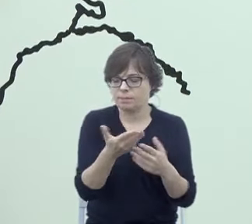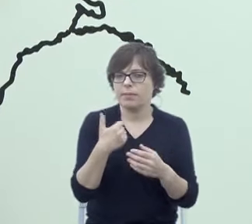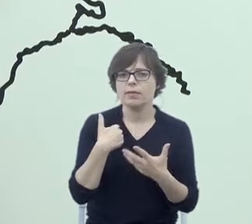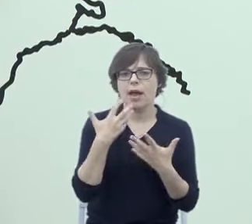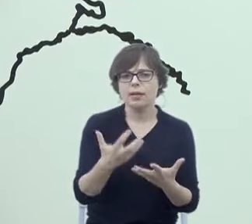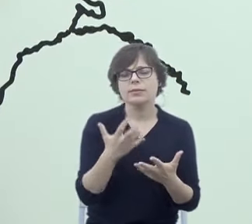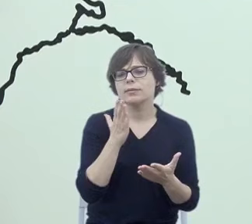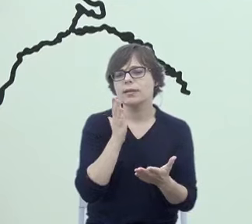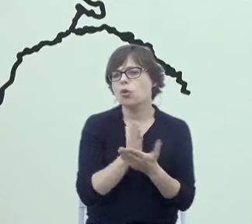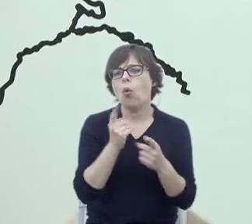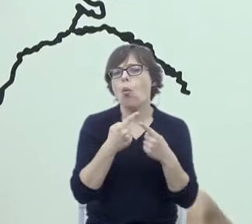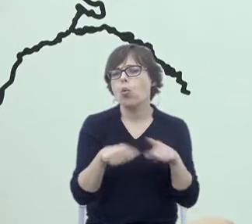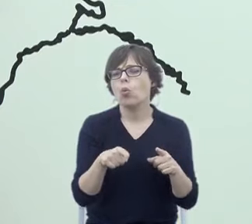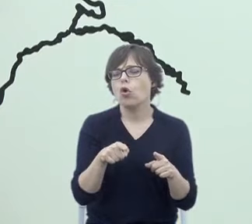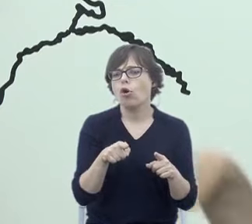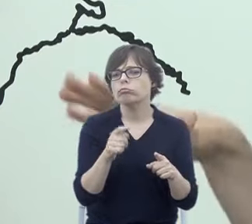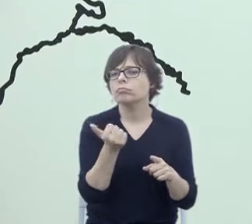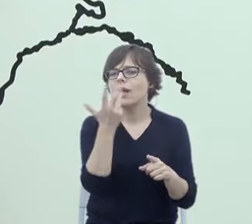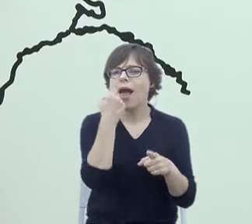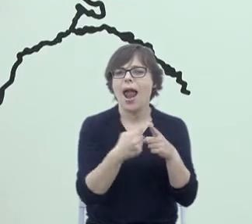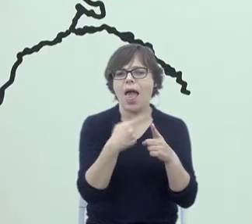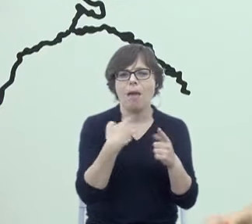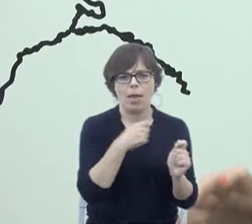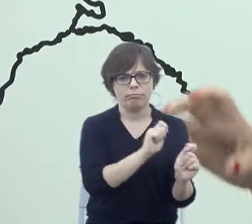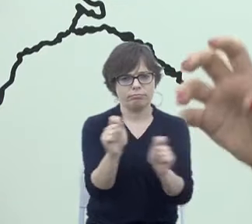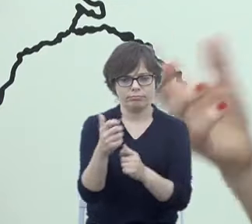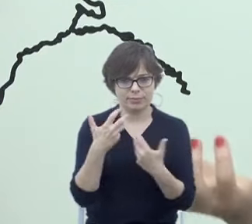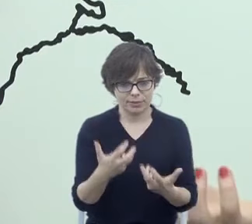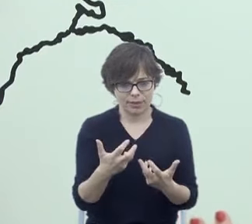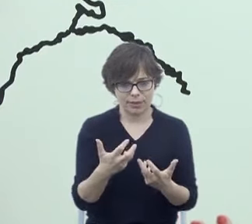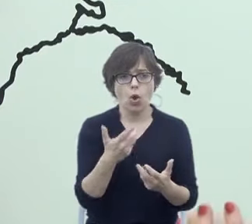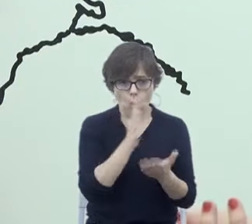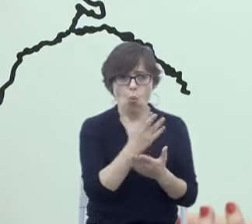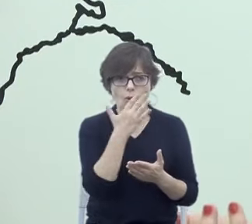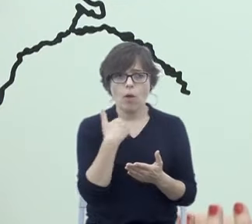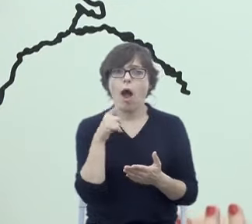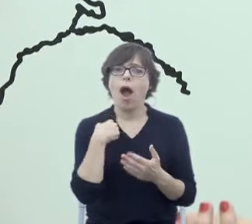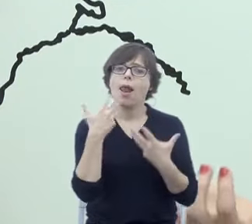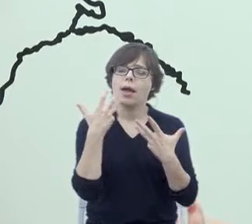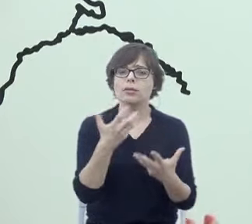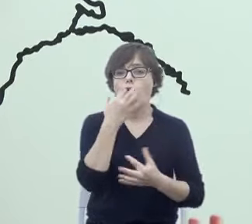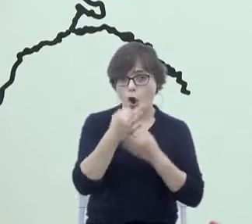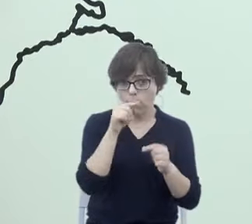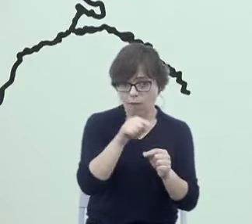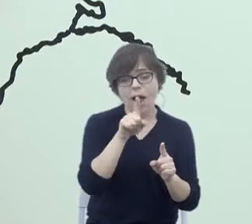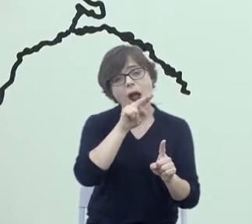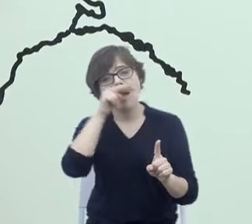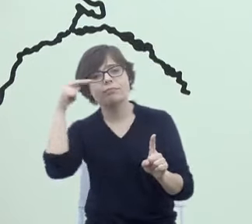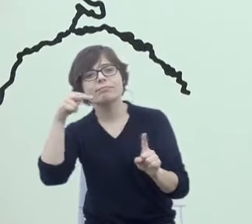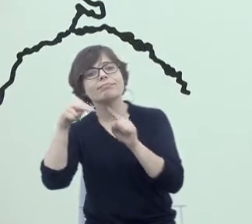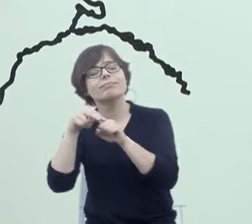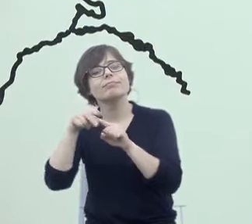pewne uwagę na pewne elementy, które tutaj już wybrzmiały, ale chciałabym je spróbować opowiedzieć z punktu widzenia mieszkańców